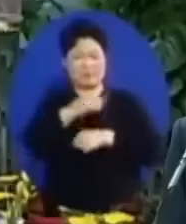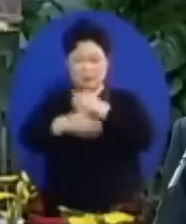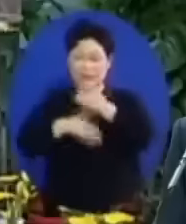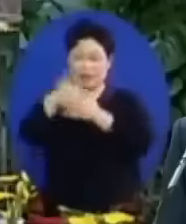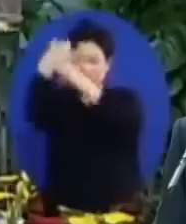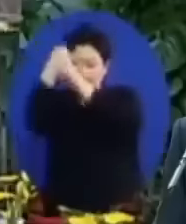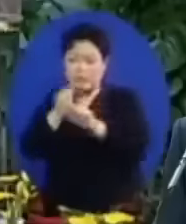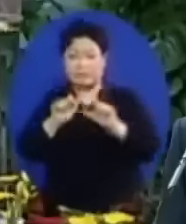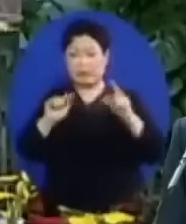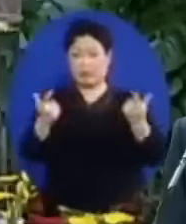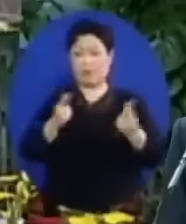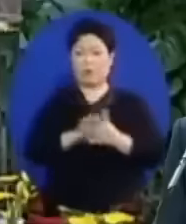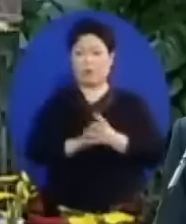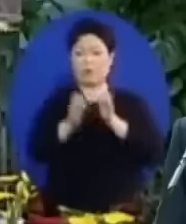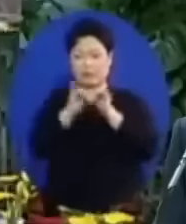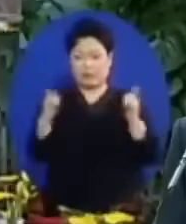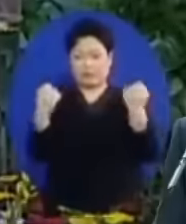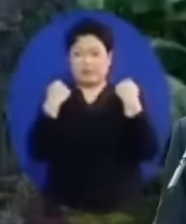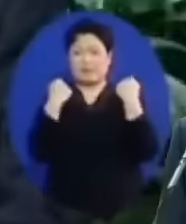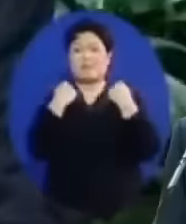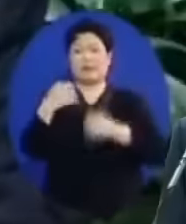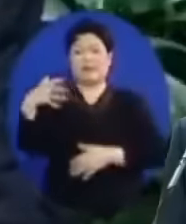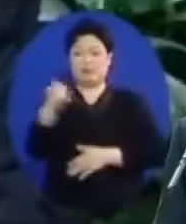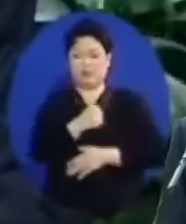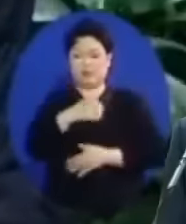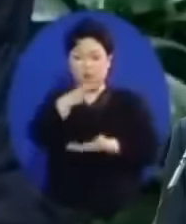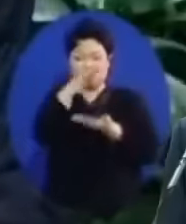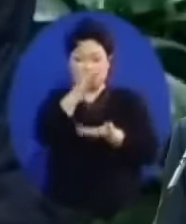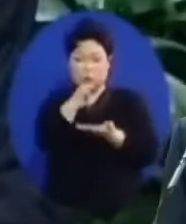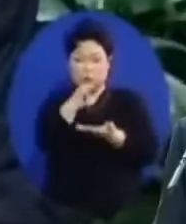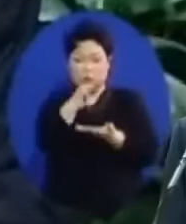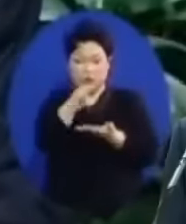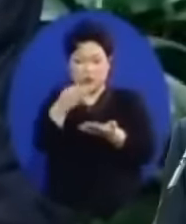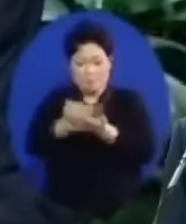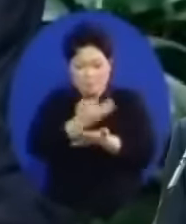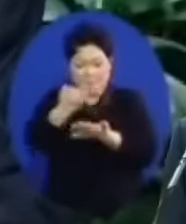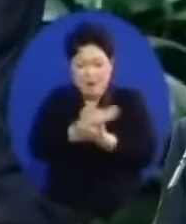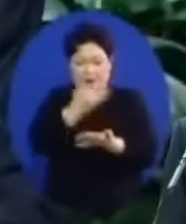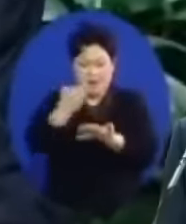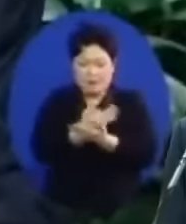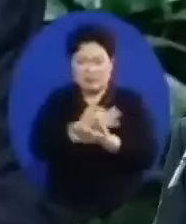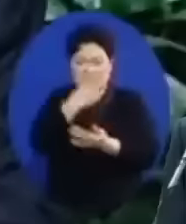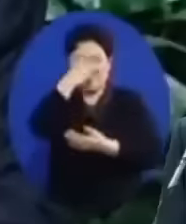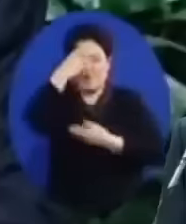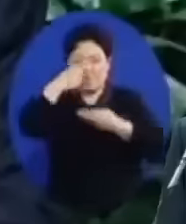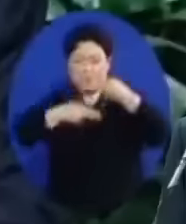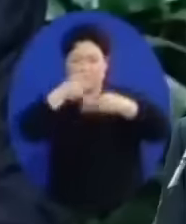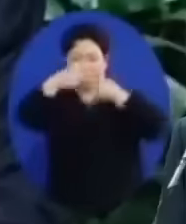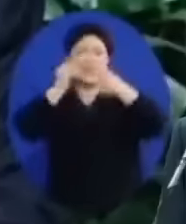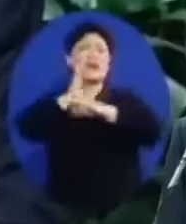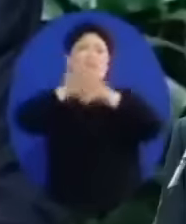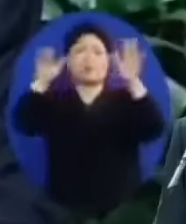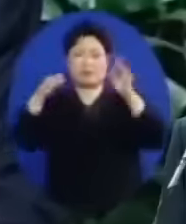하나님을 의지하지 않고 인간의 힘으로 돈을 자꾸 벌어서 바벨탑으로 하늘에 쌓으려고 한 것입니다. 하나님